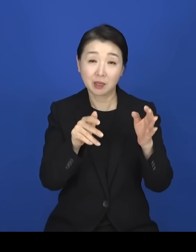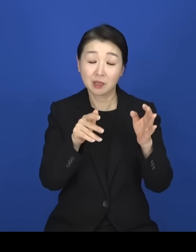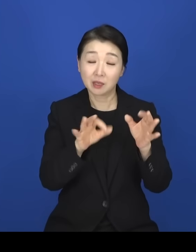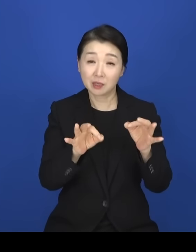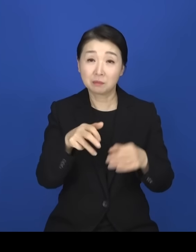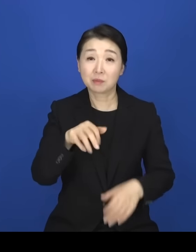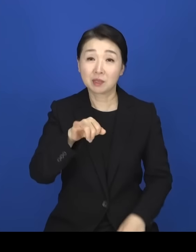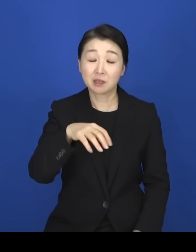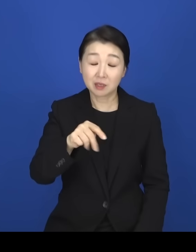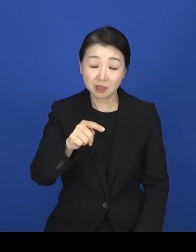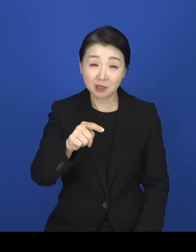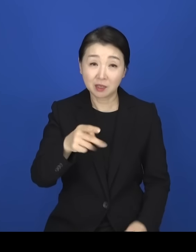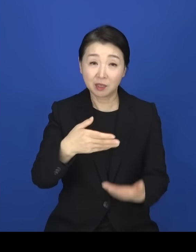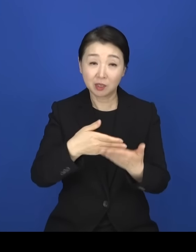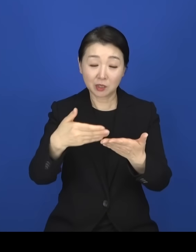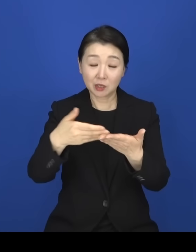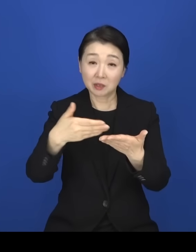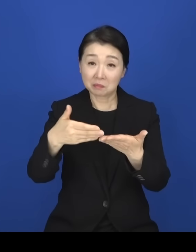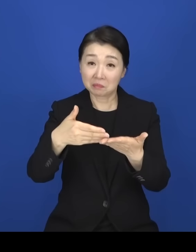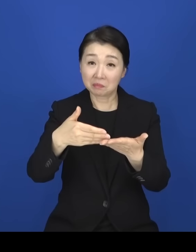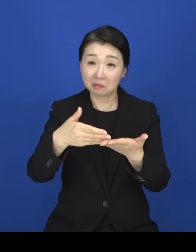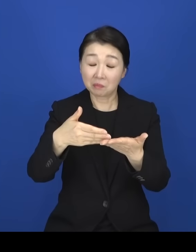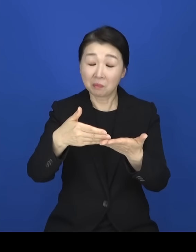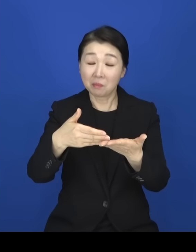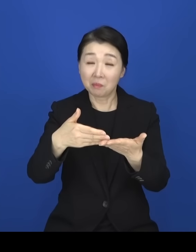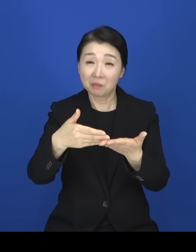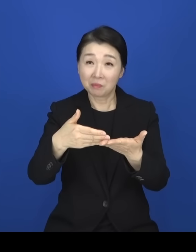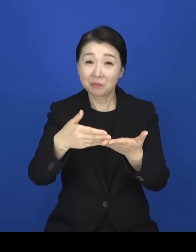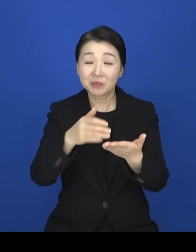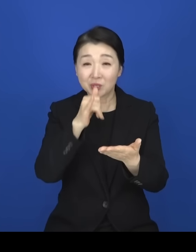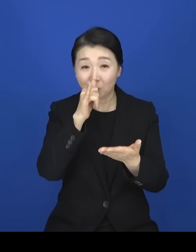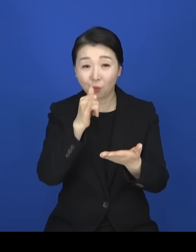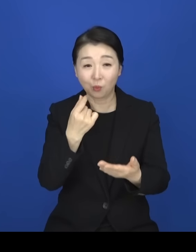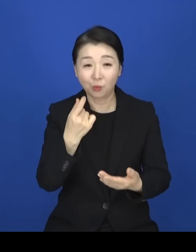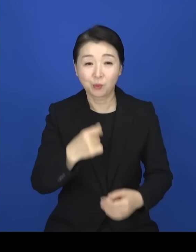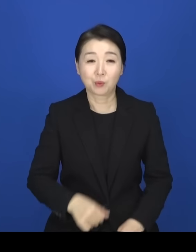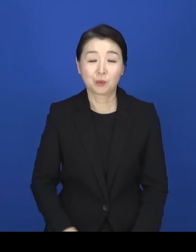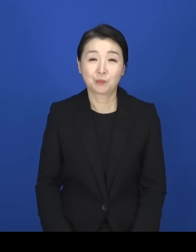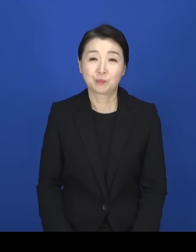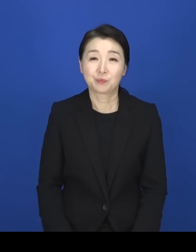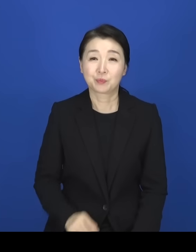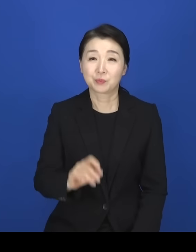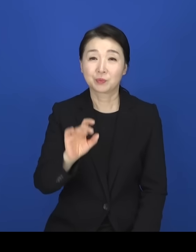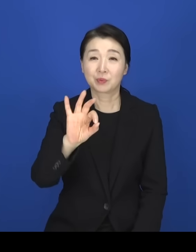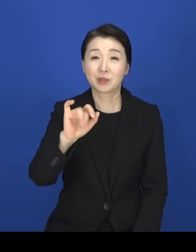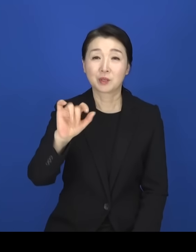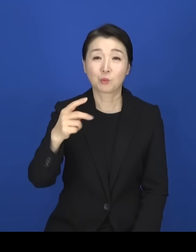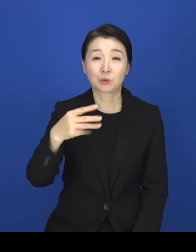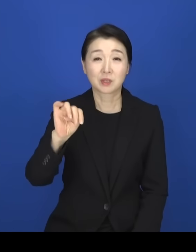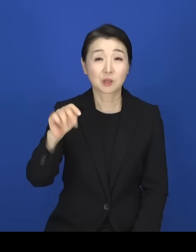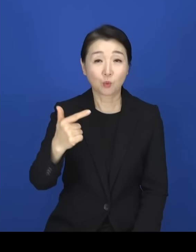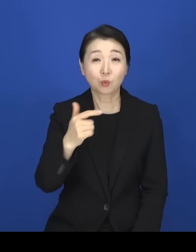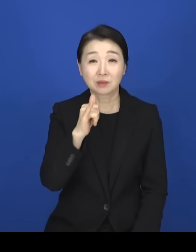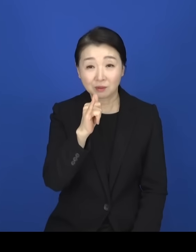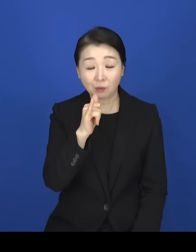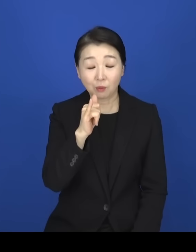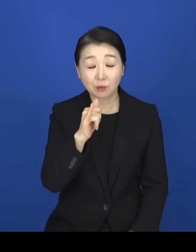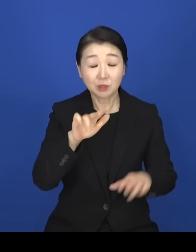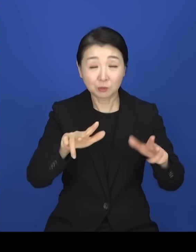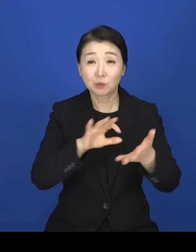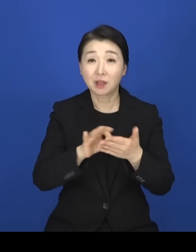그 이모티콘. 그 웃는 거 있잖아요. 그거. 선배님 이모티콘 제가 카톡에요? 지금 사용해요. 지금도 사용해요.